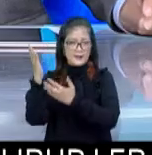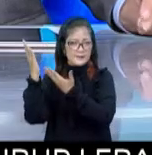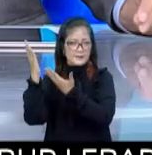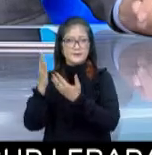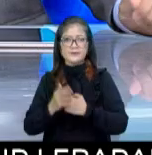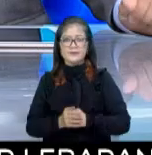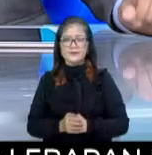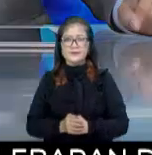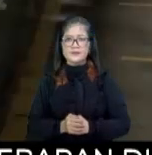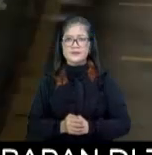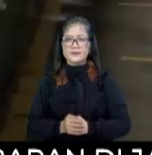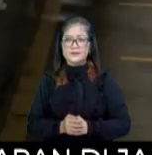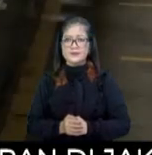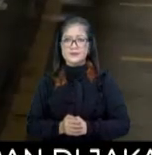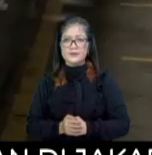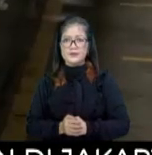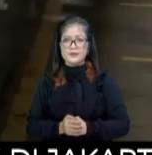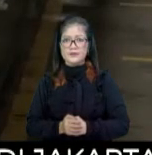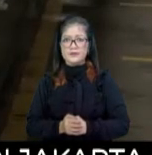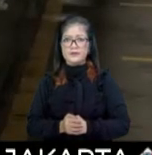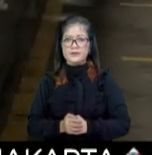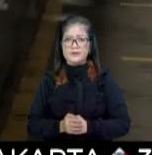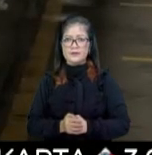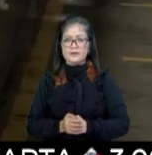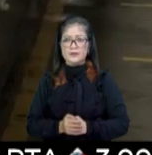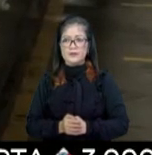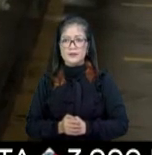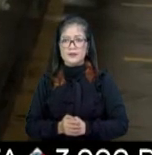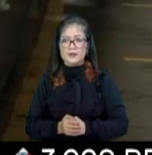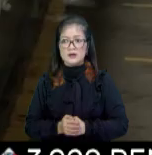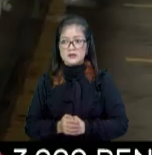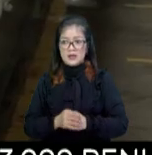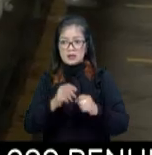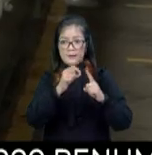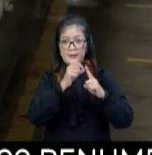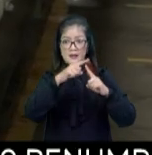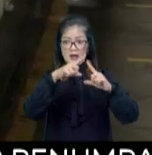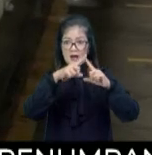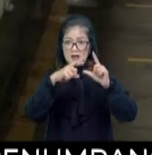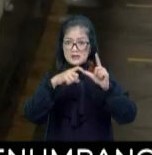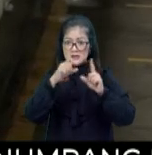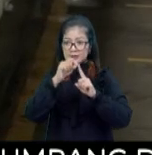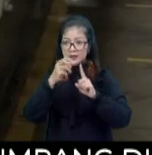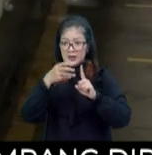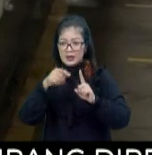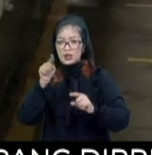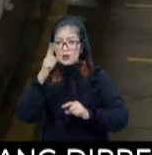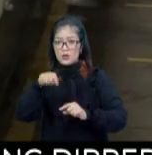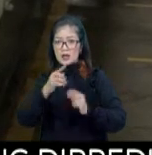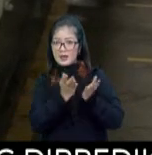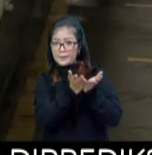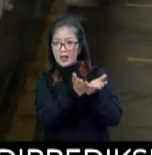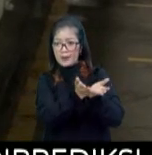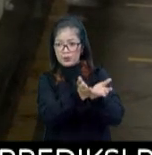Banten. Merak Banten yang menggunakan jasa dari ASDP Indonesia Ferry yang akan menyeberang ke pelabuhan Bakauheni. Di